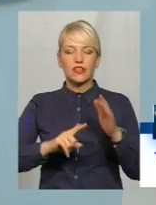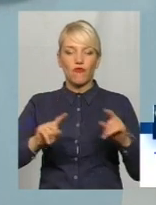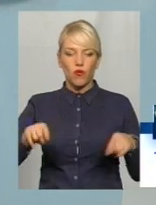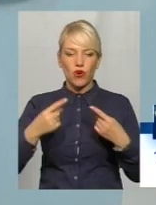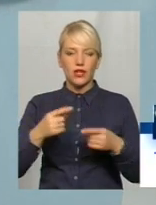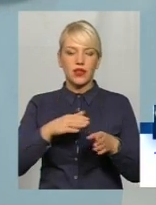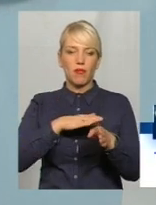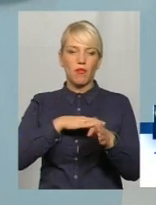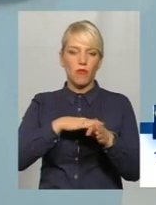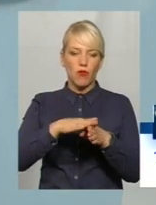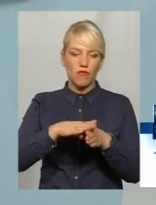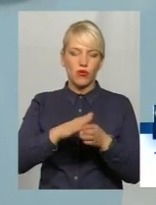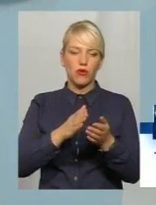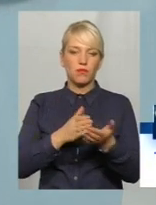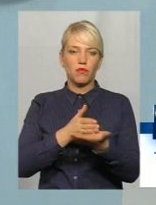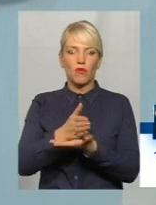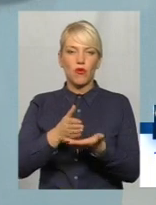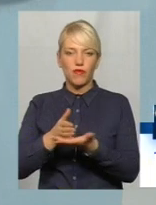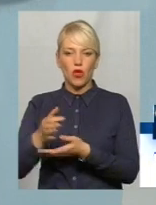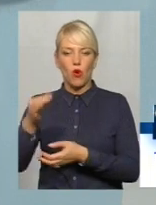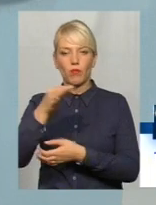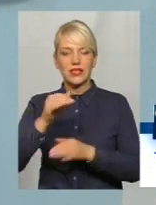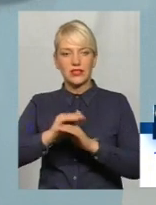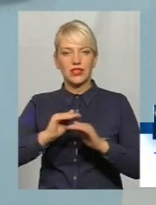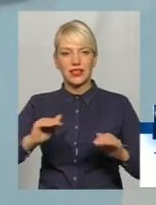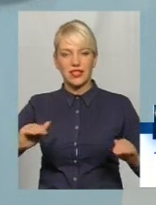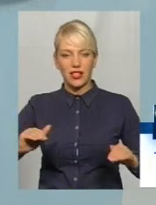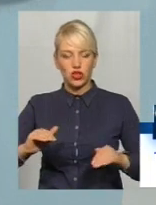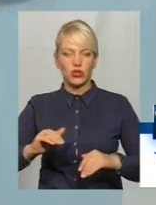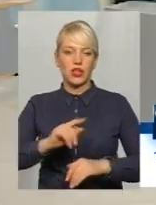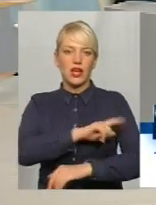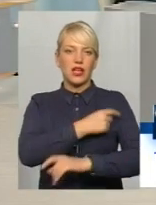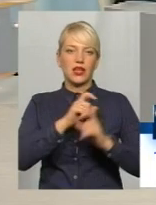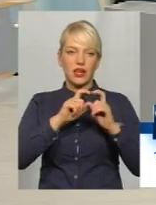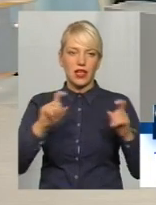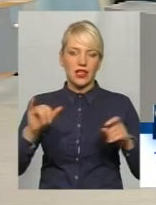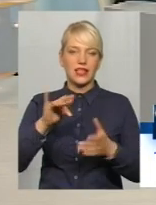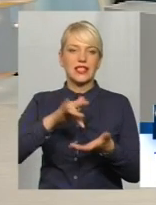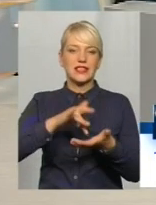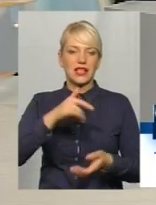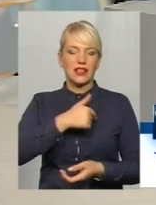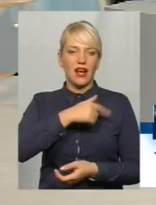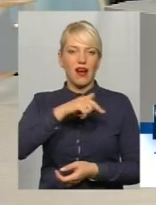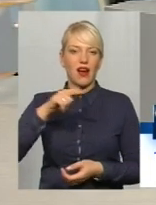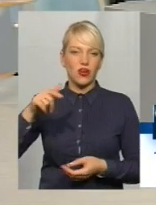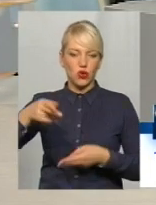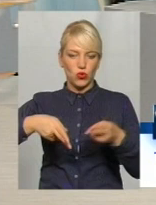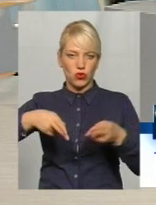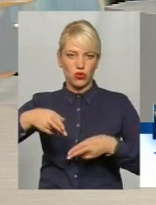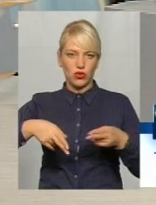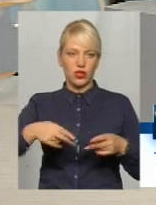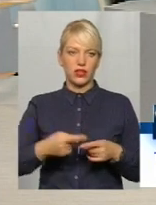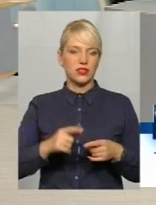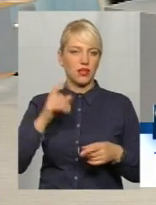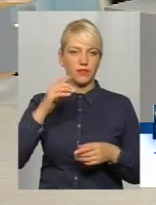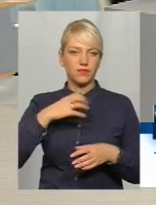дитячої лікарні і створення обласного центру кардіології та кардіохірургії, які постійно на слуху і які мають бути в полі зору в першу